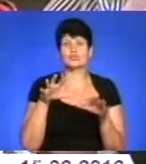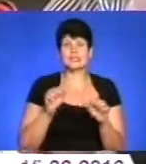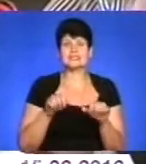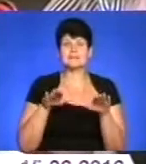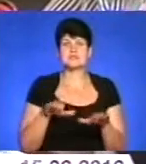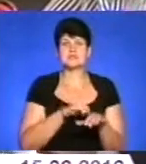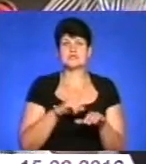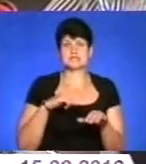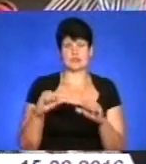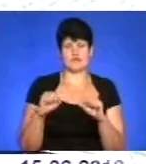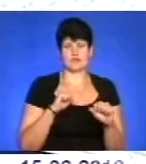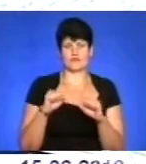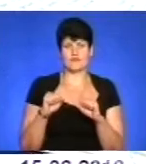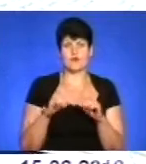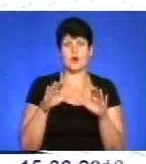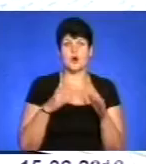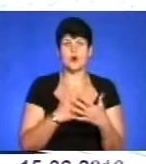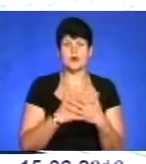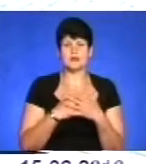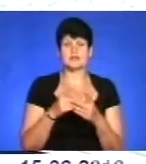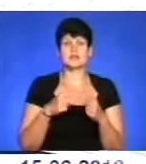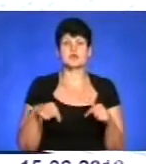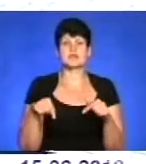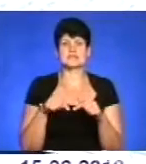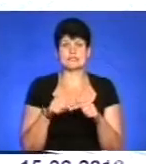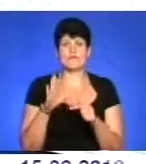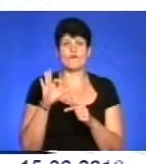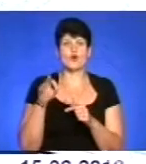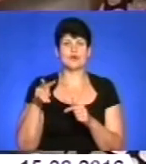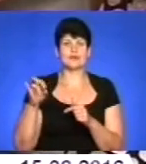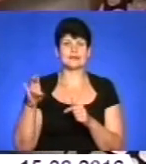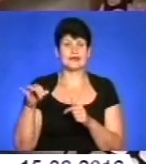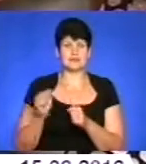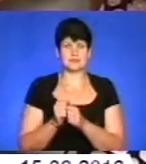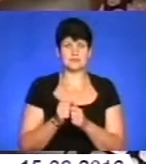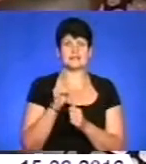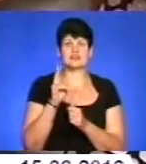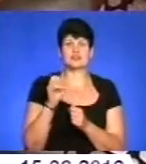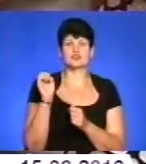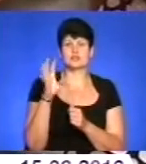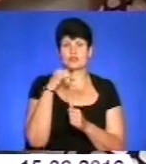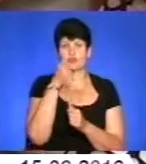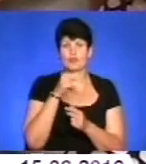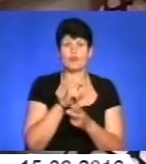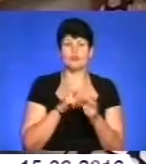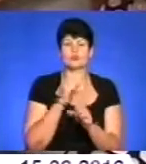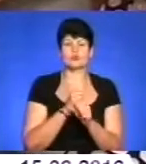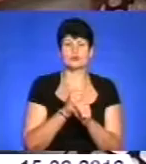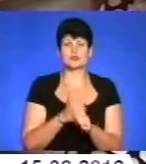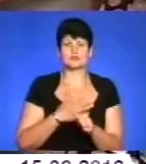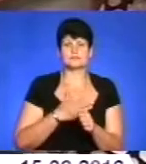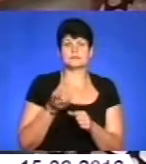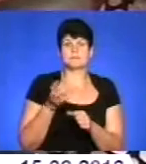місцевого самоврядування, громадськими організаціями, волонтерами. З квітня 2014 року в пошуках роботи до нас